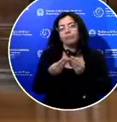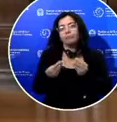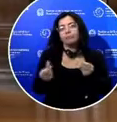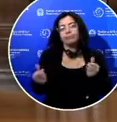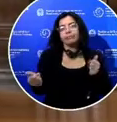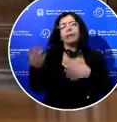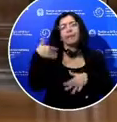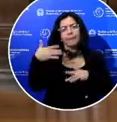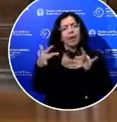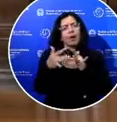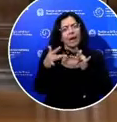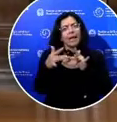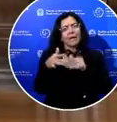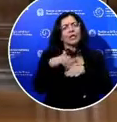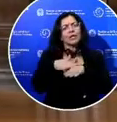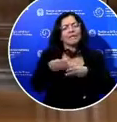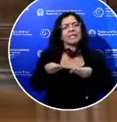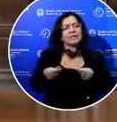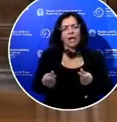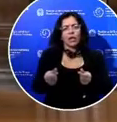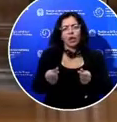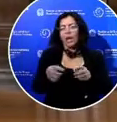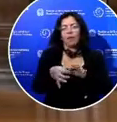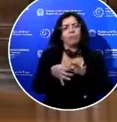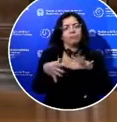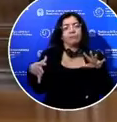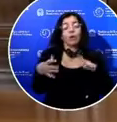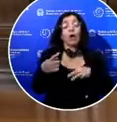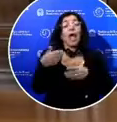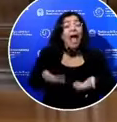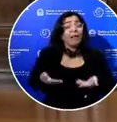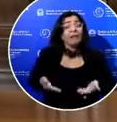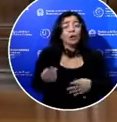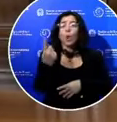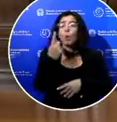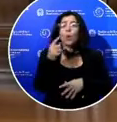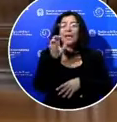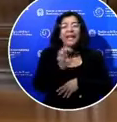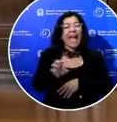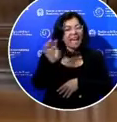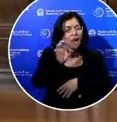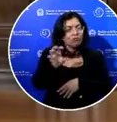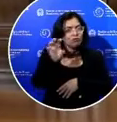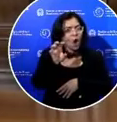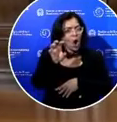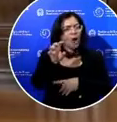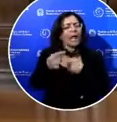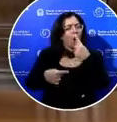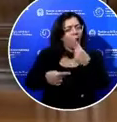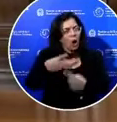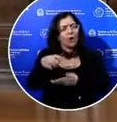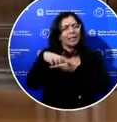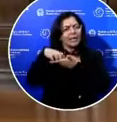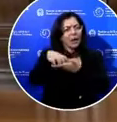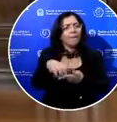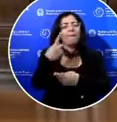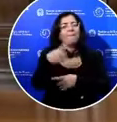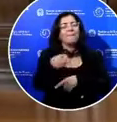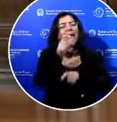i servizi territoriali. In questo momento l'unica regione a finanziare progetti per agenti di